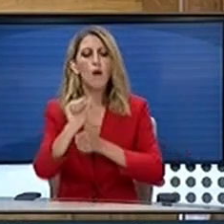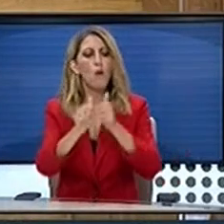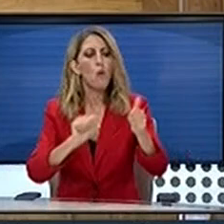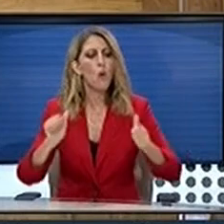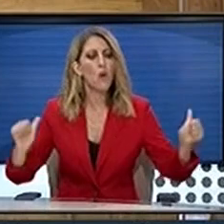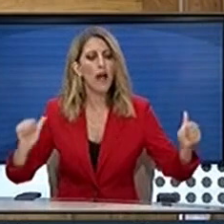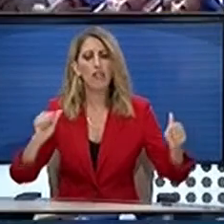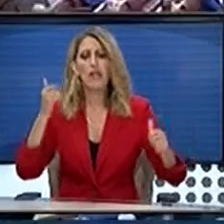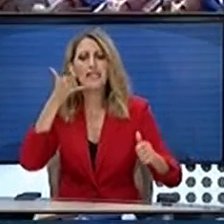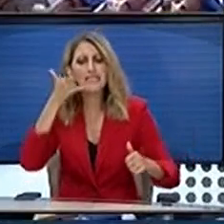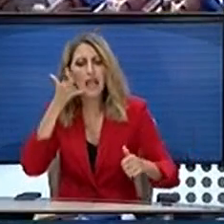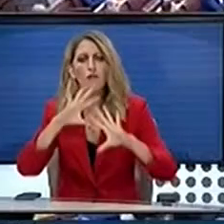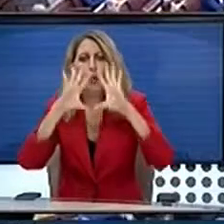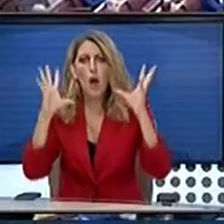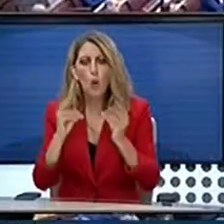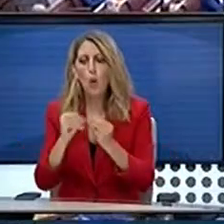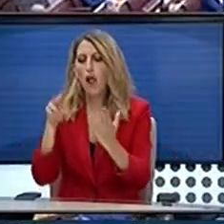συμπεριφορές.